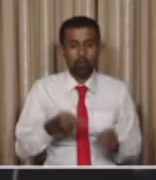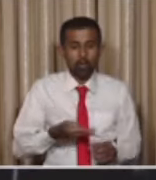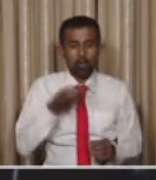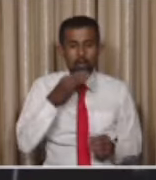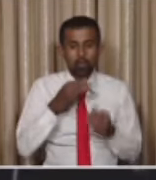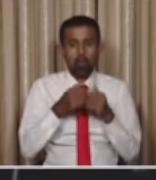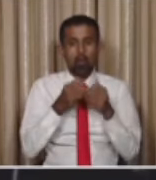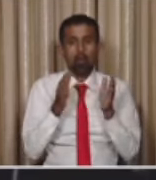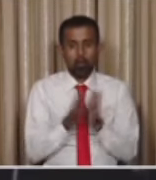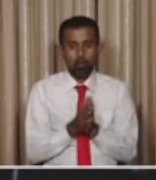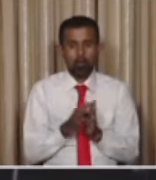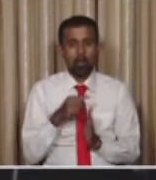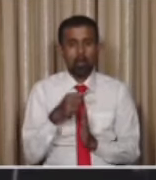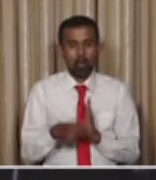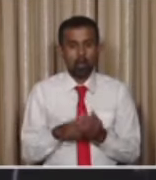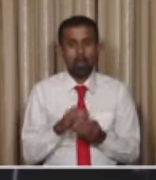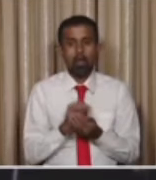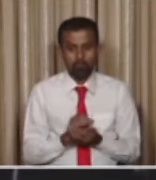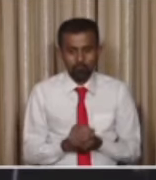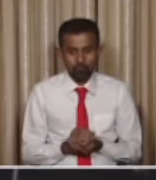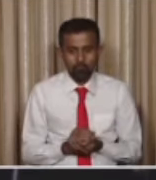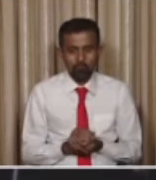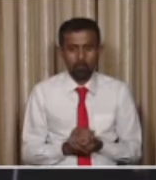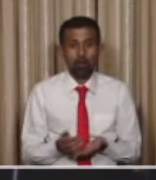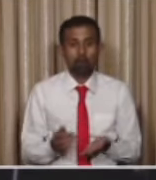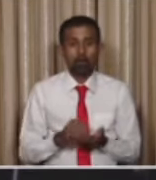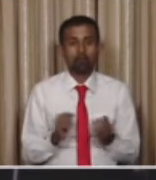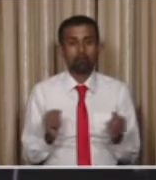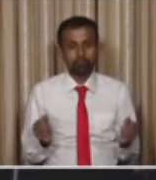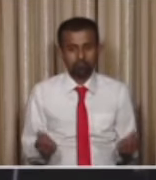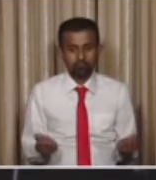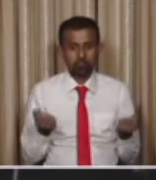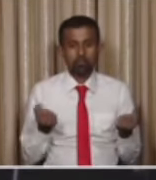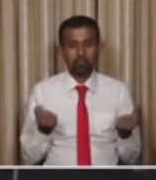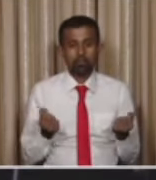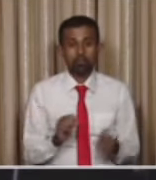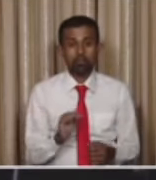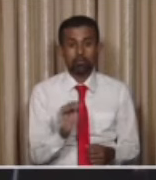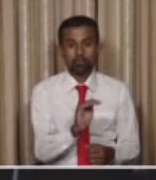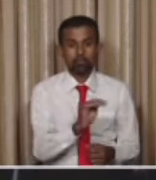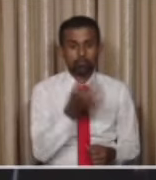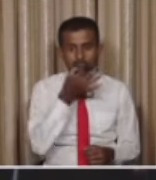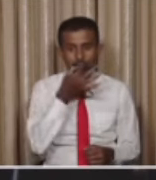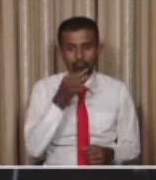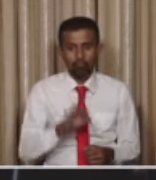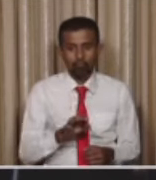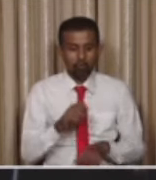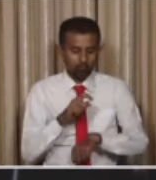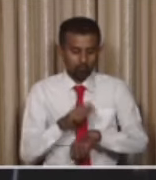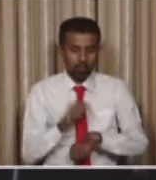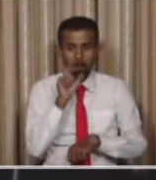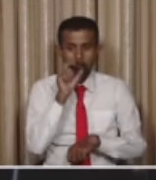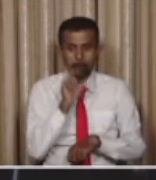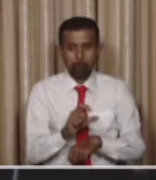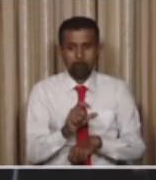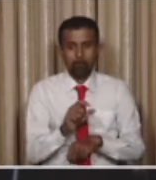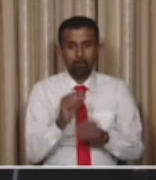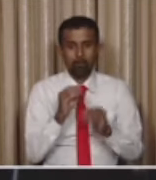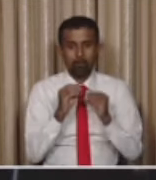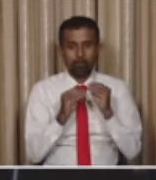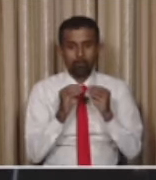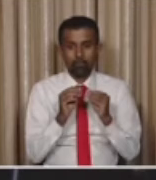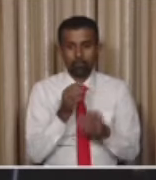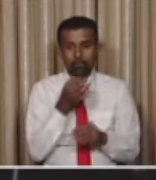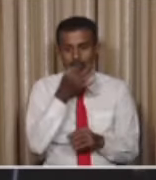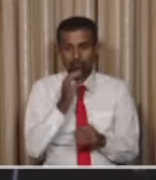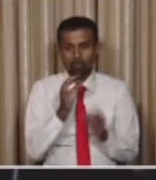සියල්ලක්ම අපේ රටේ තිබ්බ දේවල්. ඒ අපි නැවත පණ ගන්න විය යුතුයි. සර්ප විසට කාල හොරා බල්ලය යන්ත්‍රමන්ත්‍ර වලින් විස